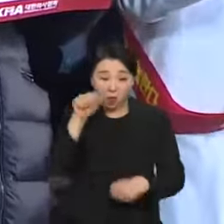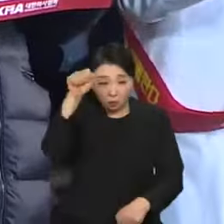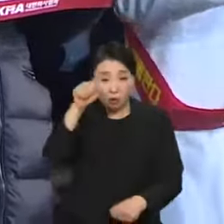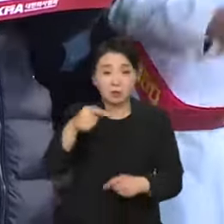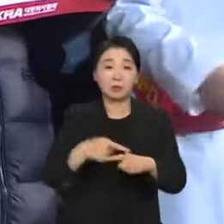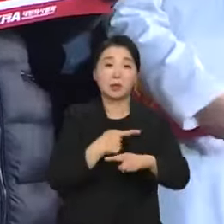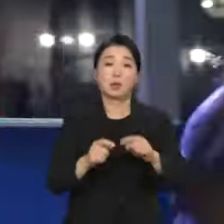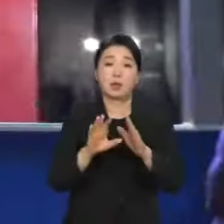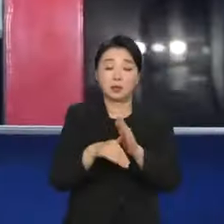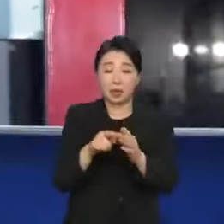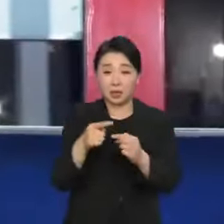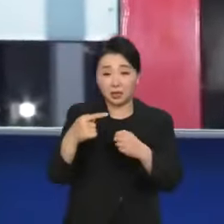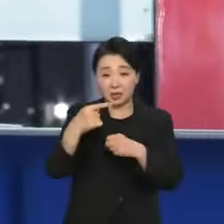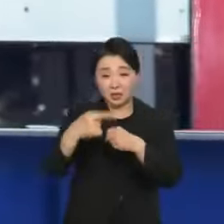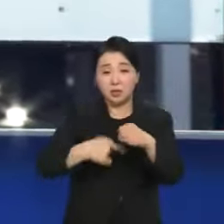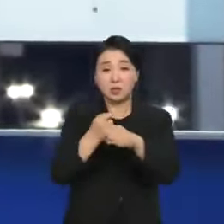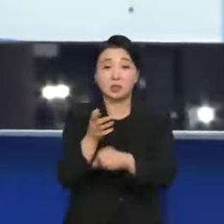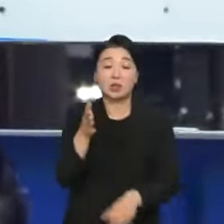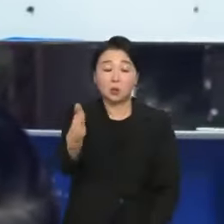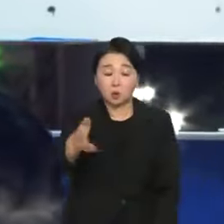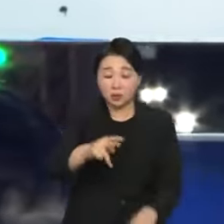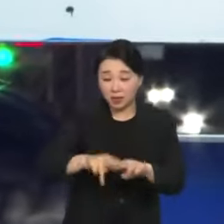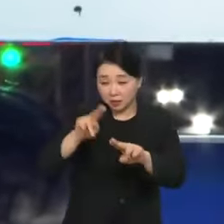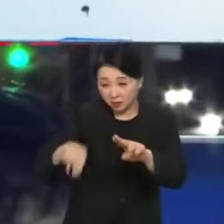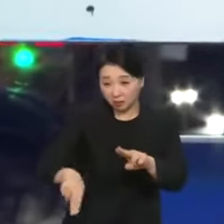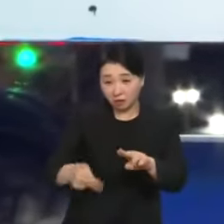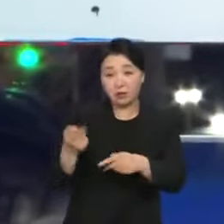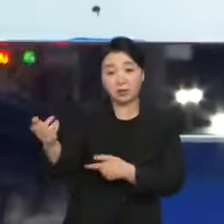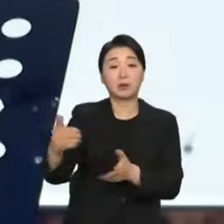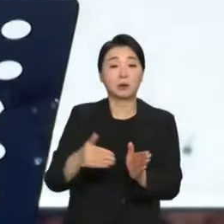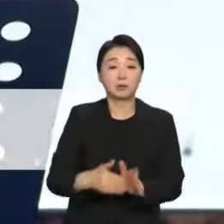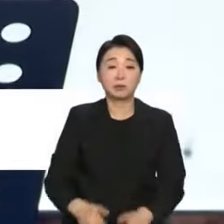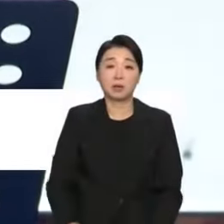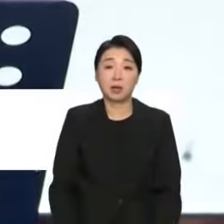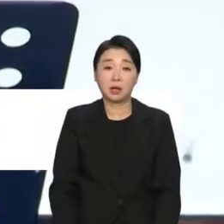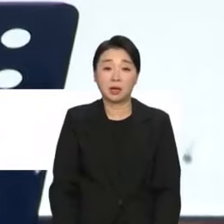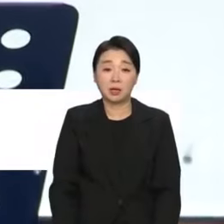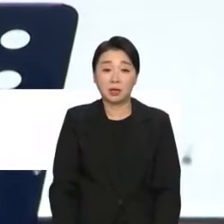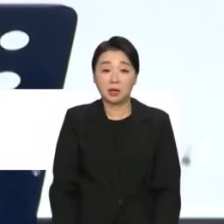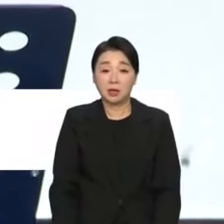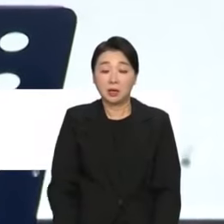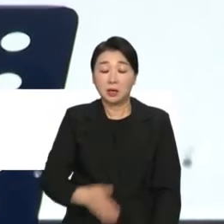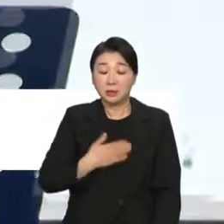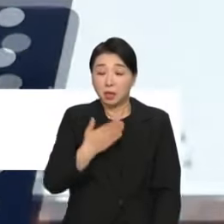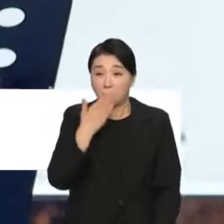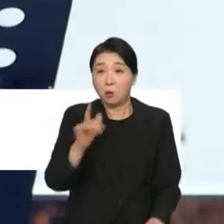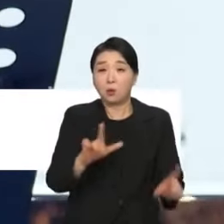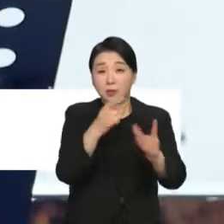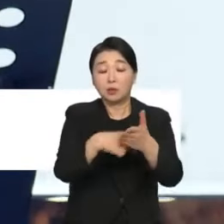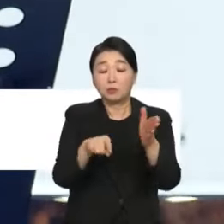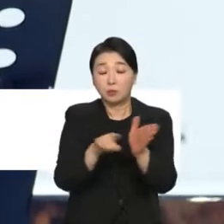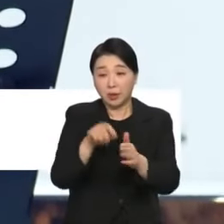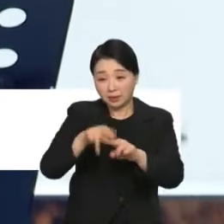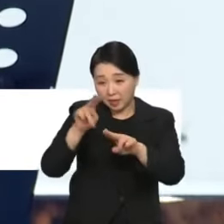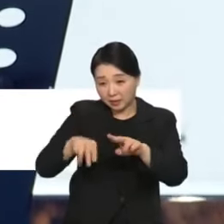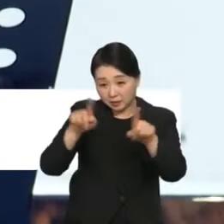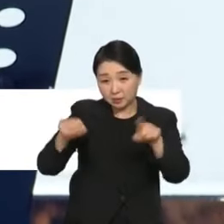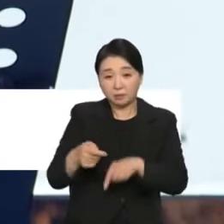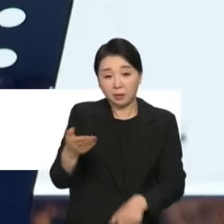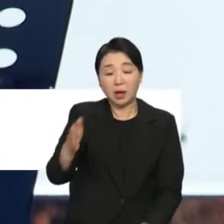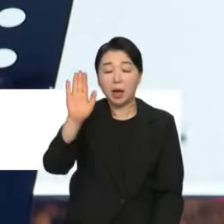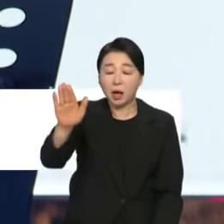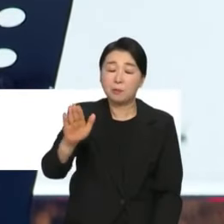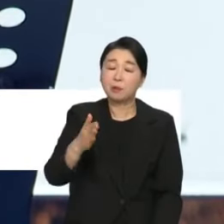한 1년차 전공의가 사직서를 냈다고 밝혔는데 제 밥그릇을 위해 사직하였습니다. 앞으로 뭐 해먹고